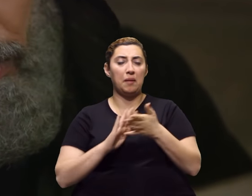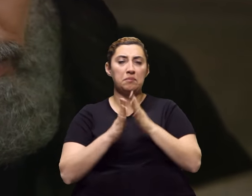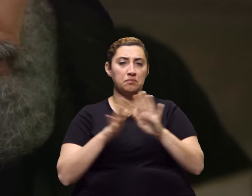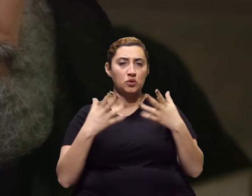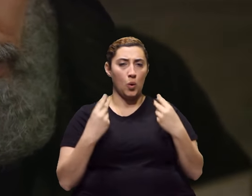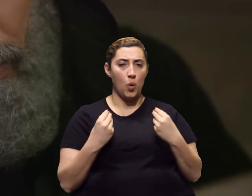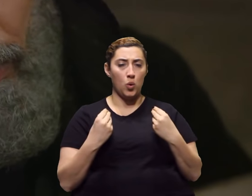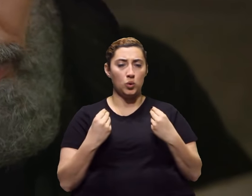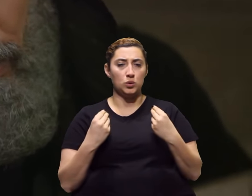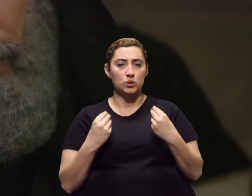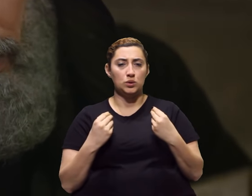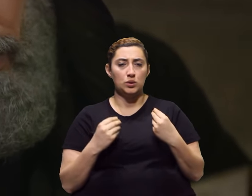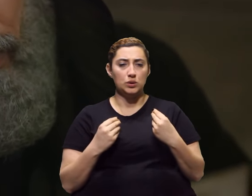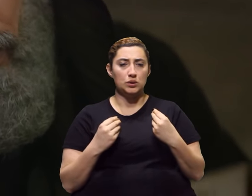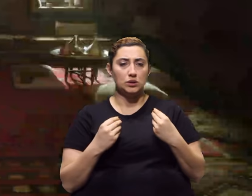idi.